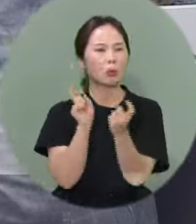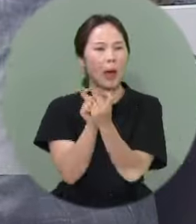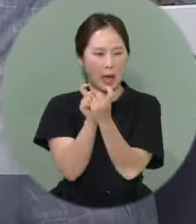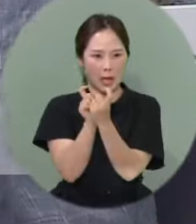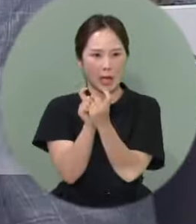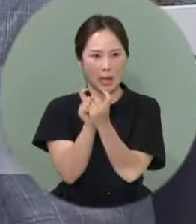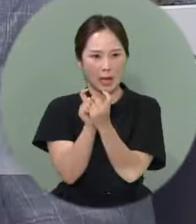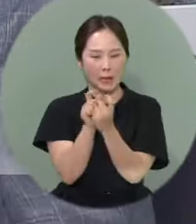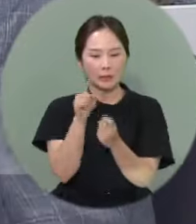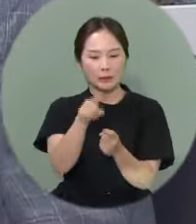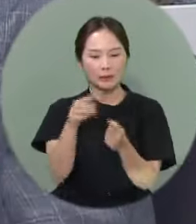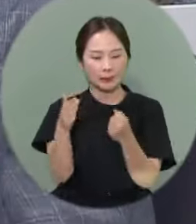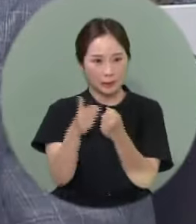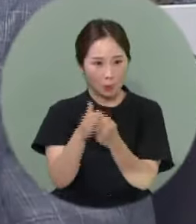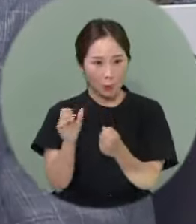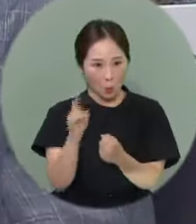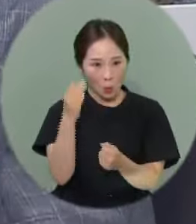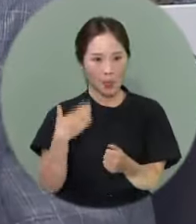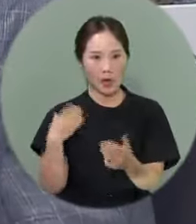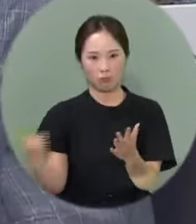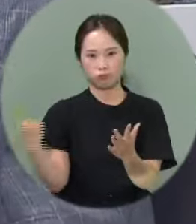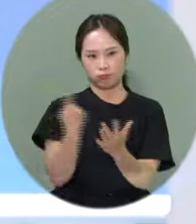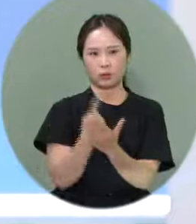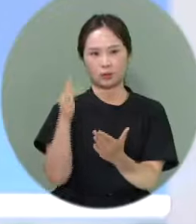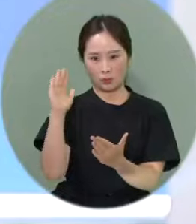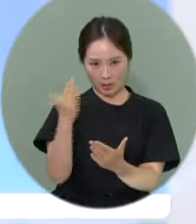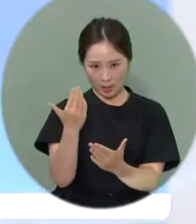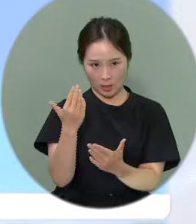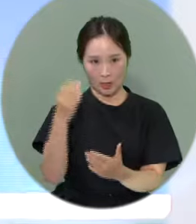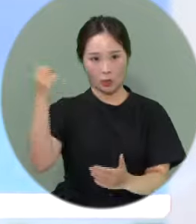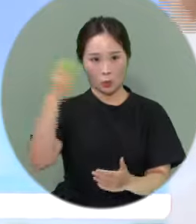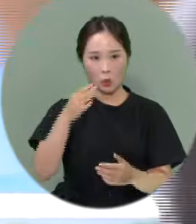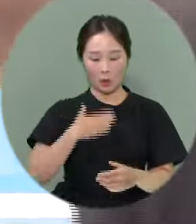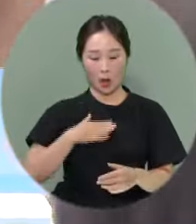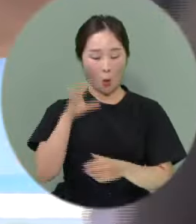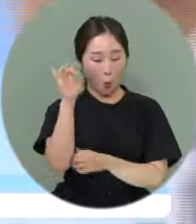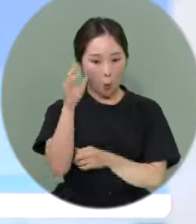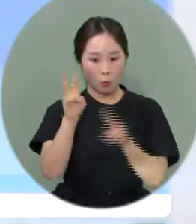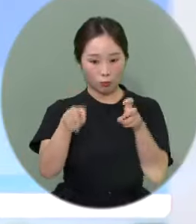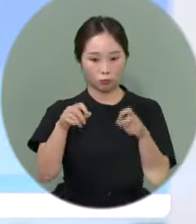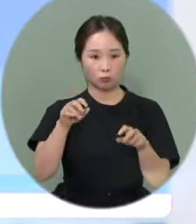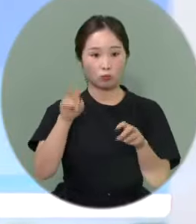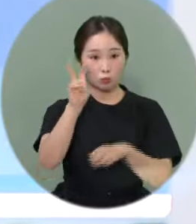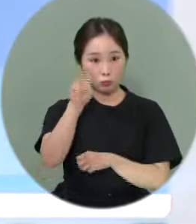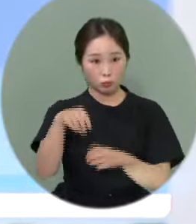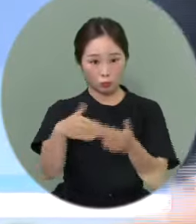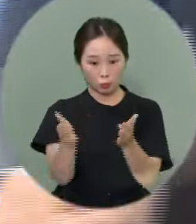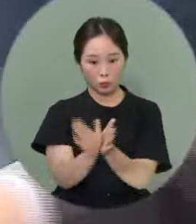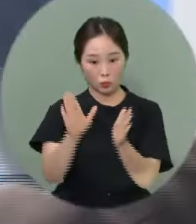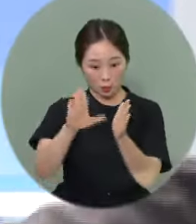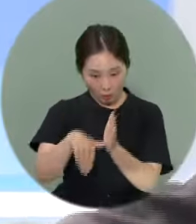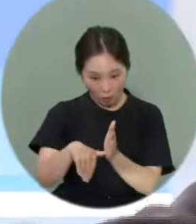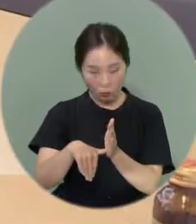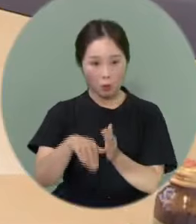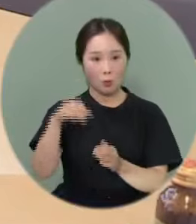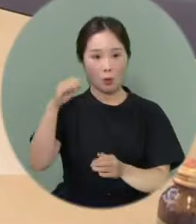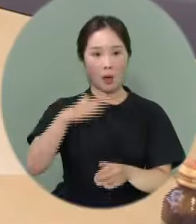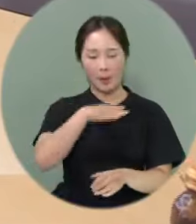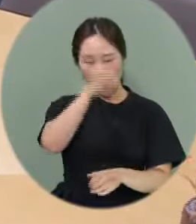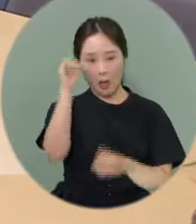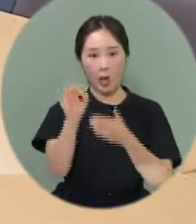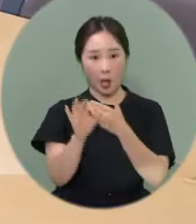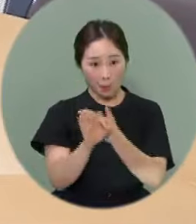돼 거기에 응해 복하게 됐다고 밝혔습니다 또 무소속 상태에서 당선이 되도 민주당에 복하고